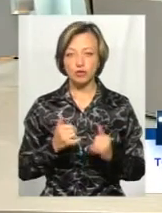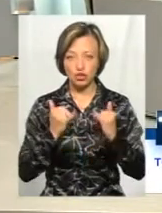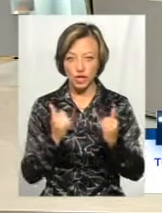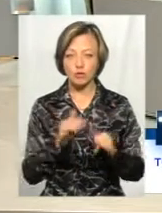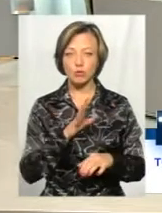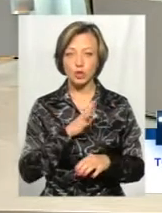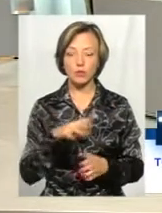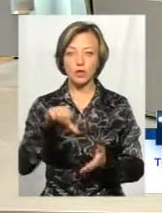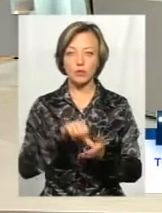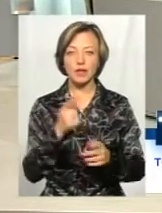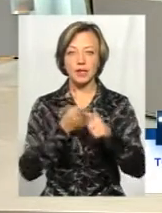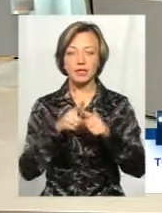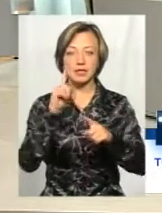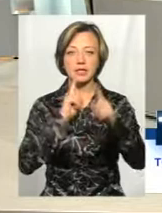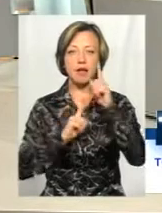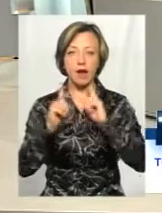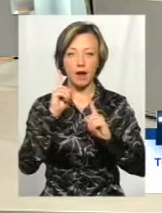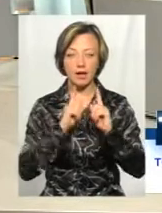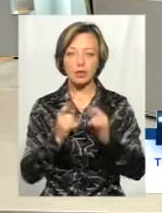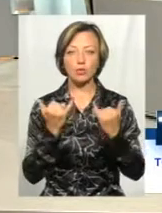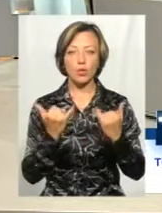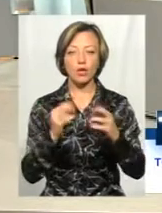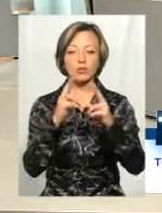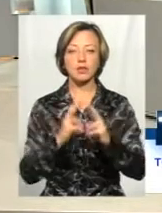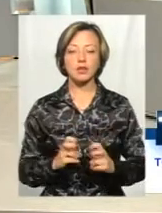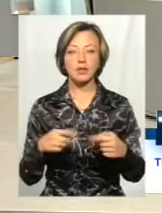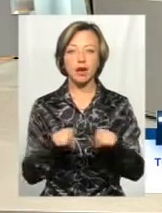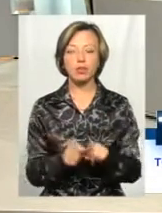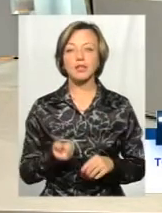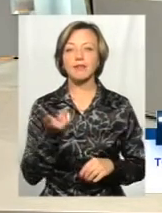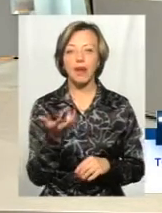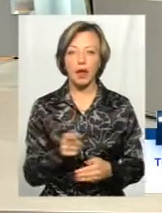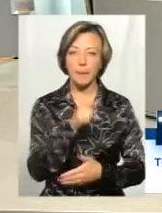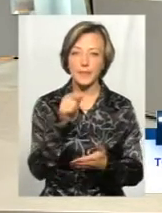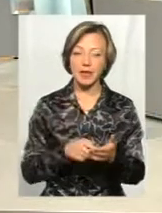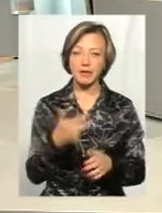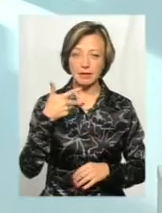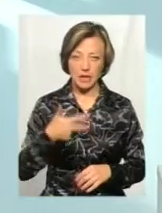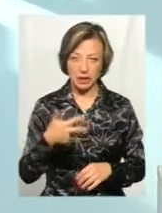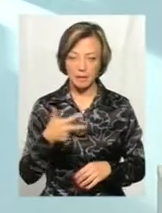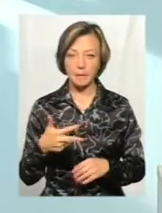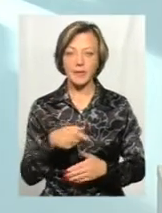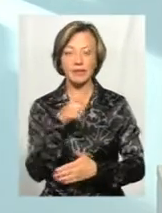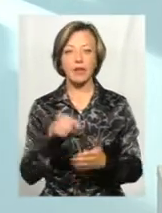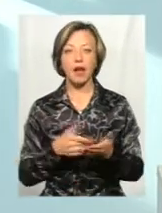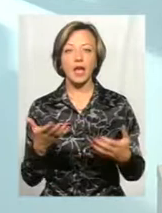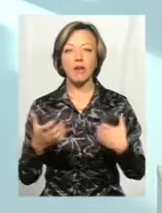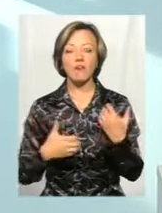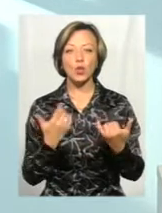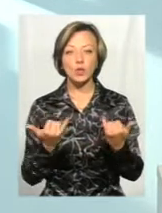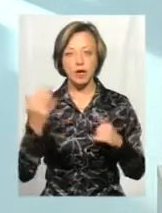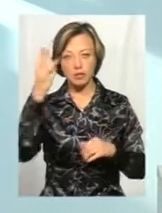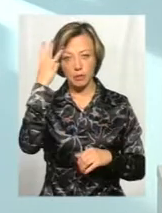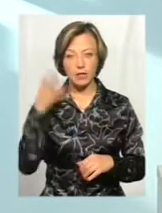і на цьому засіданні антирейдерського штабу. Сьогодні розглядалося також декілька питань, зокрема, три питання, які хвилюють зараз